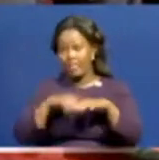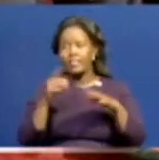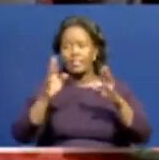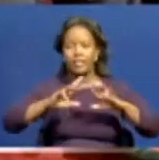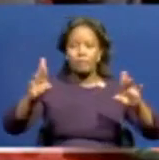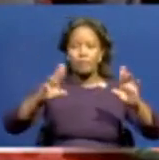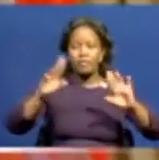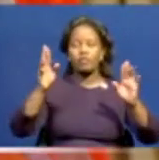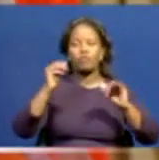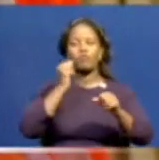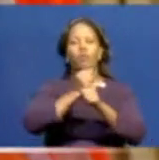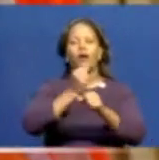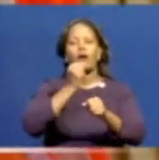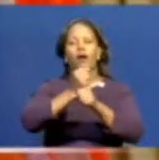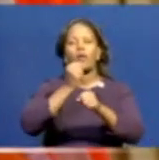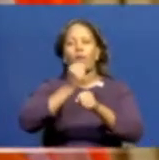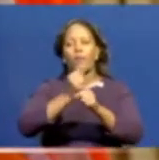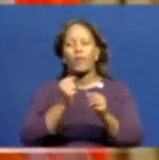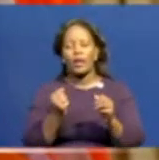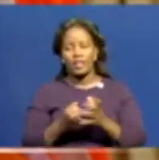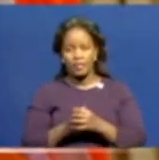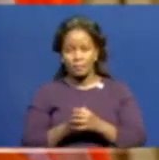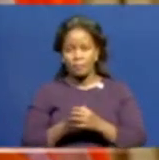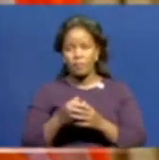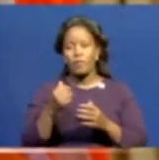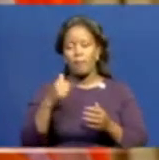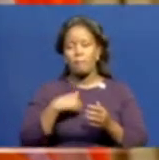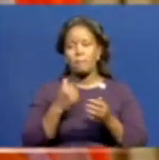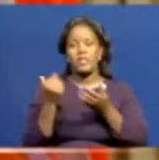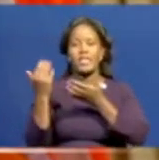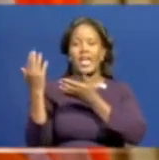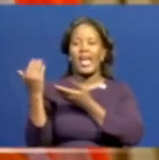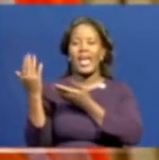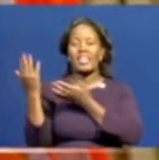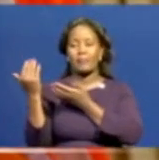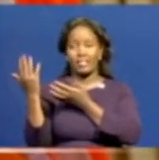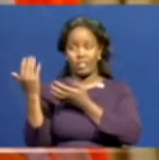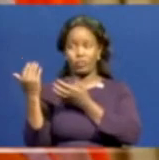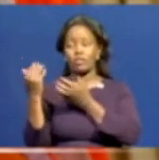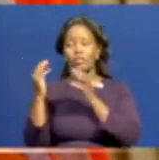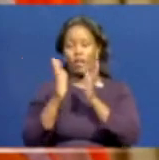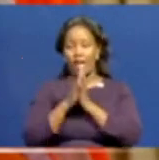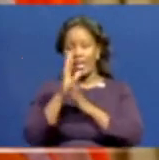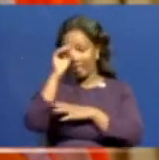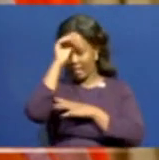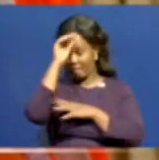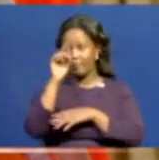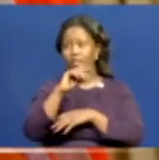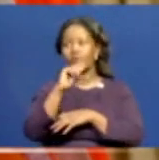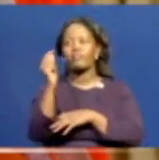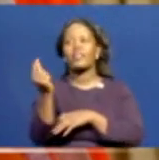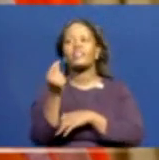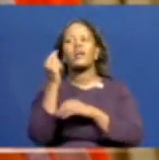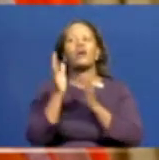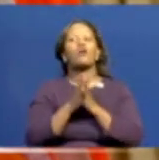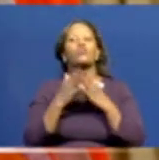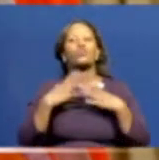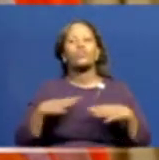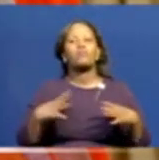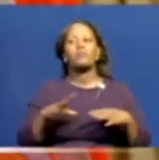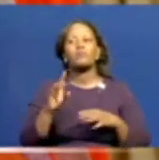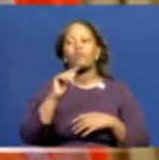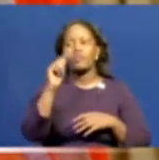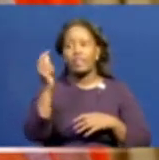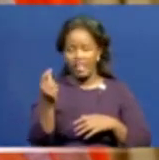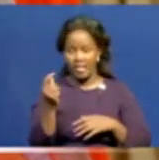kuanza kazi. It is my expectation and that of the government of Kenya and people of Kenya